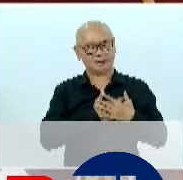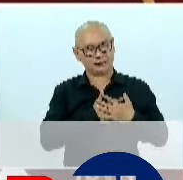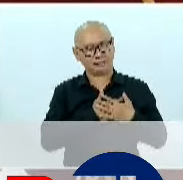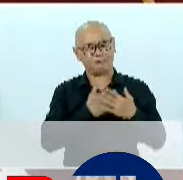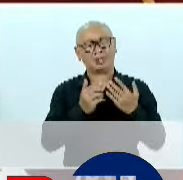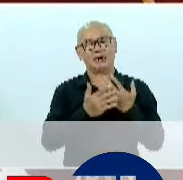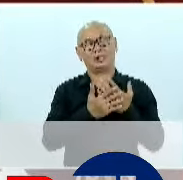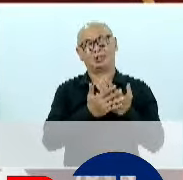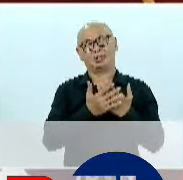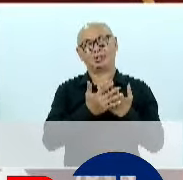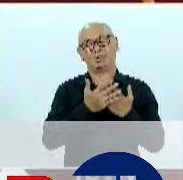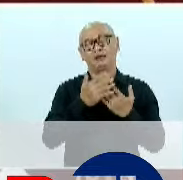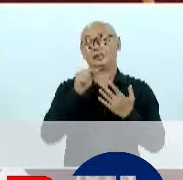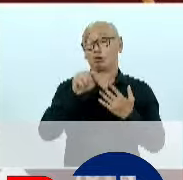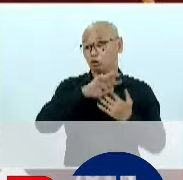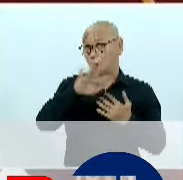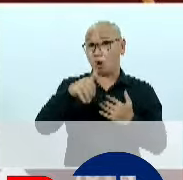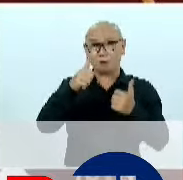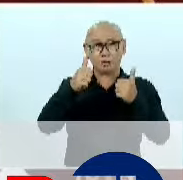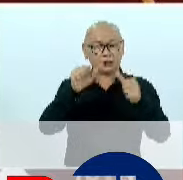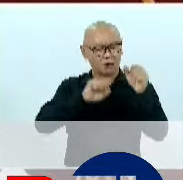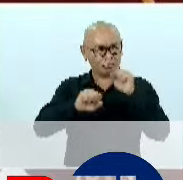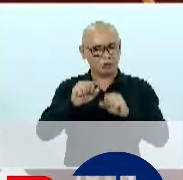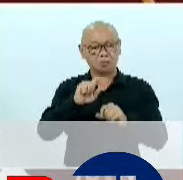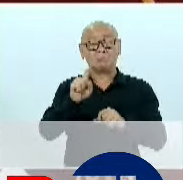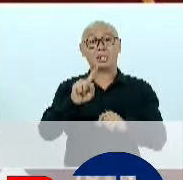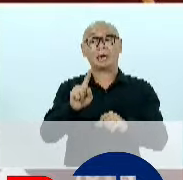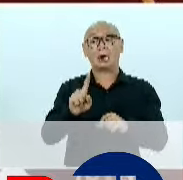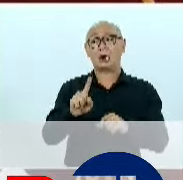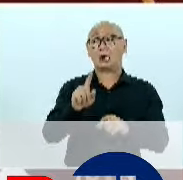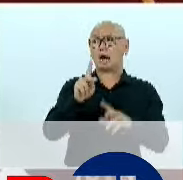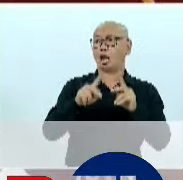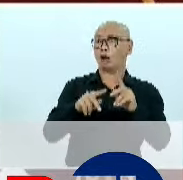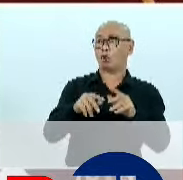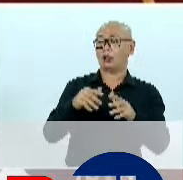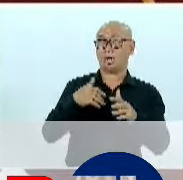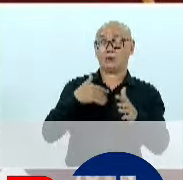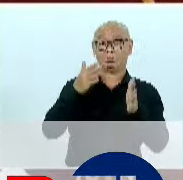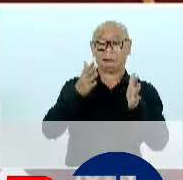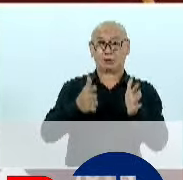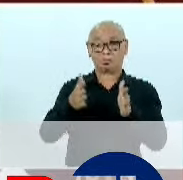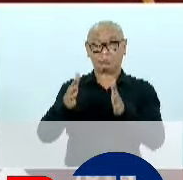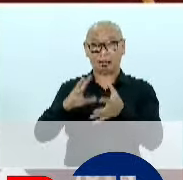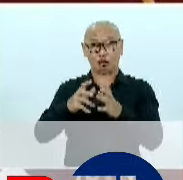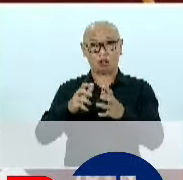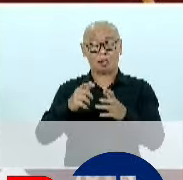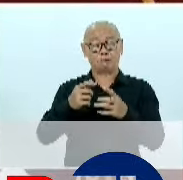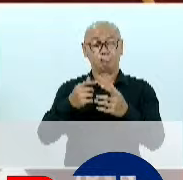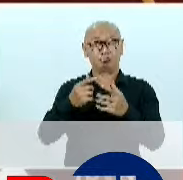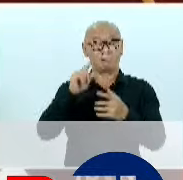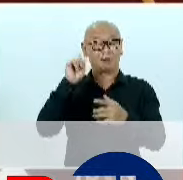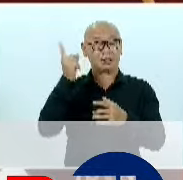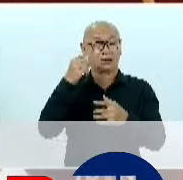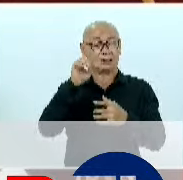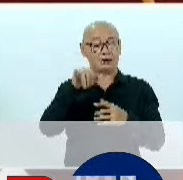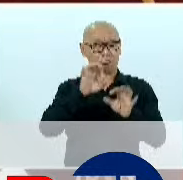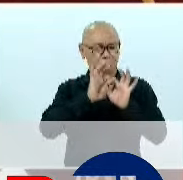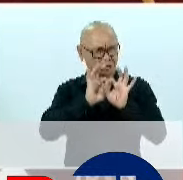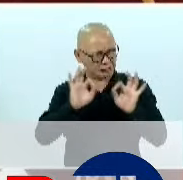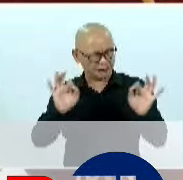hati itu semua bisa terlaksana mana kala tata kelola pemerintahan yang bersih